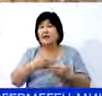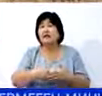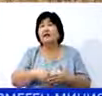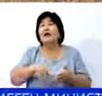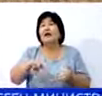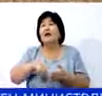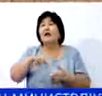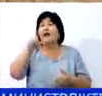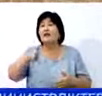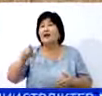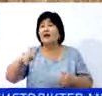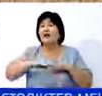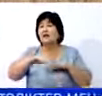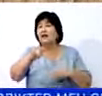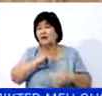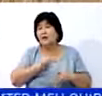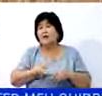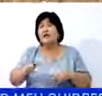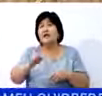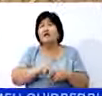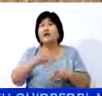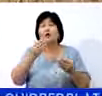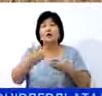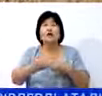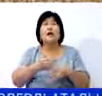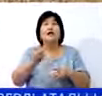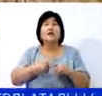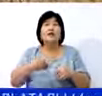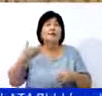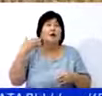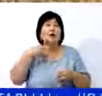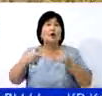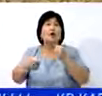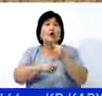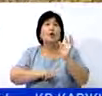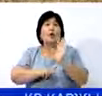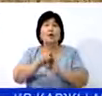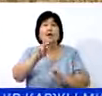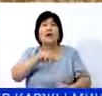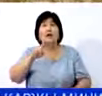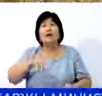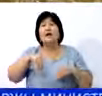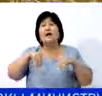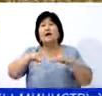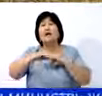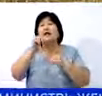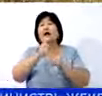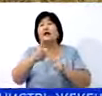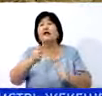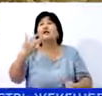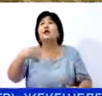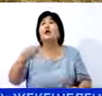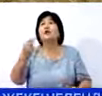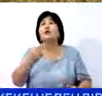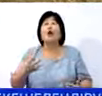қала диқандарының еңбегі еселеніп қайтатын күн жақын. Себебі күрішке орақ салған шаруалар егістің әр гектарынан 50